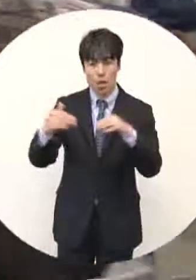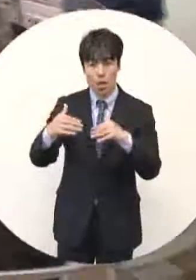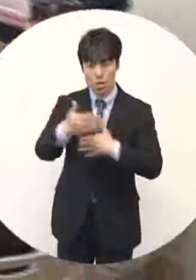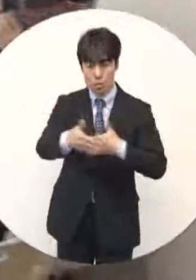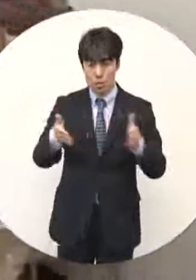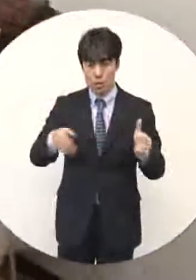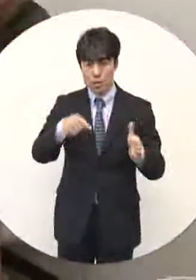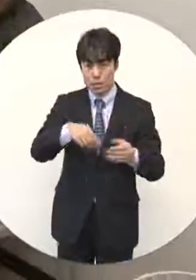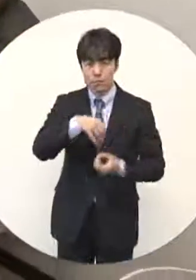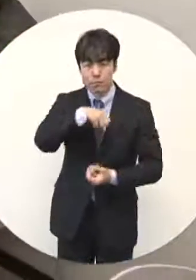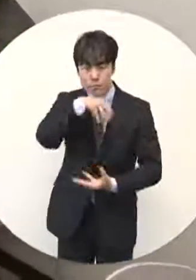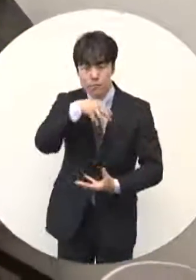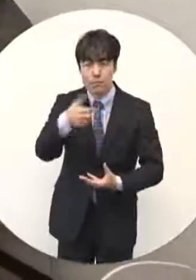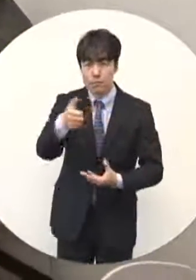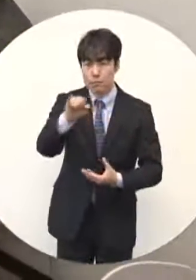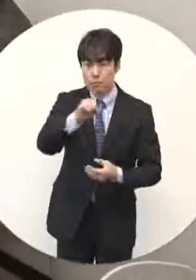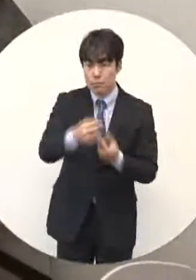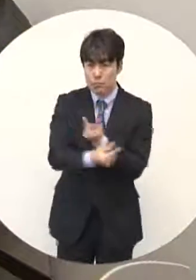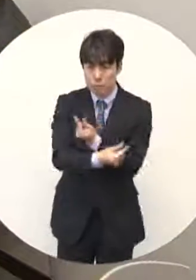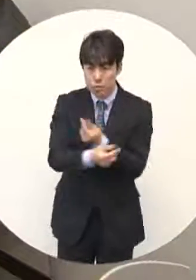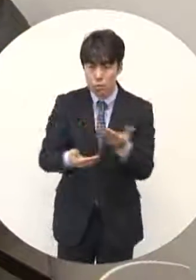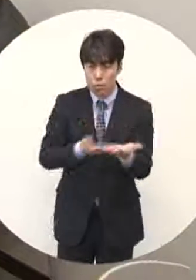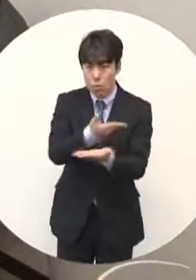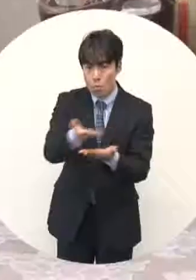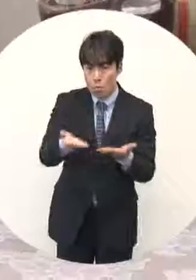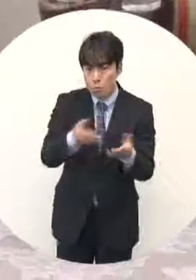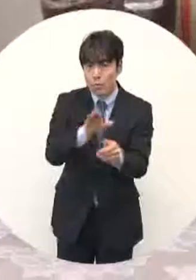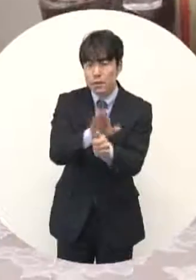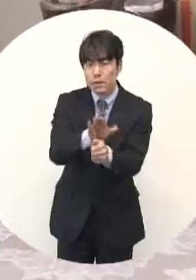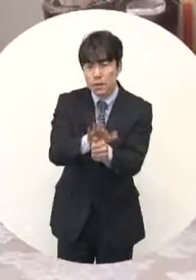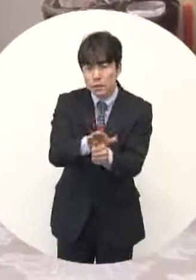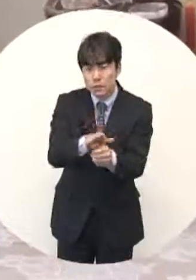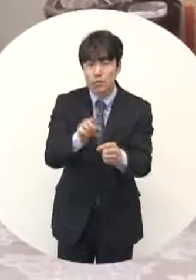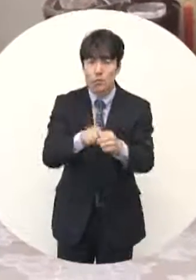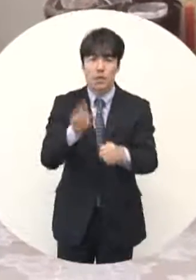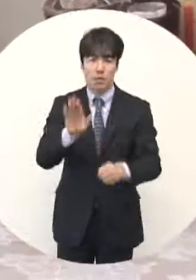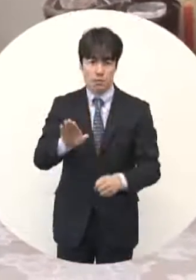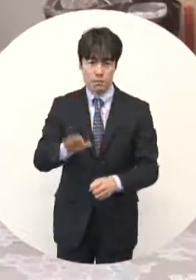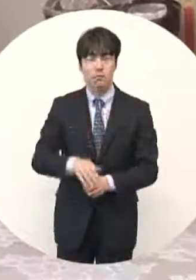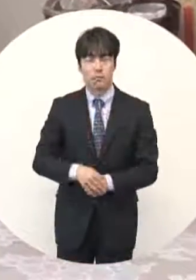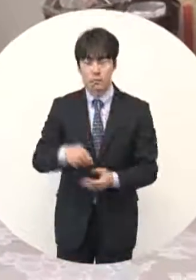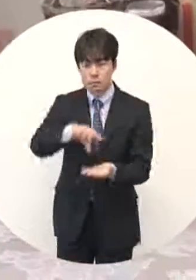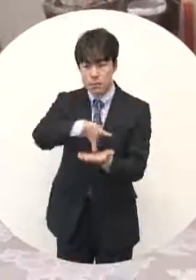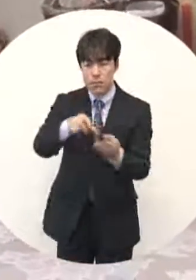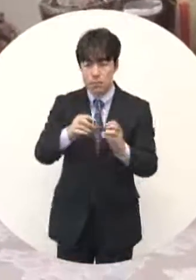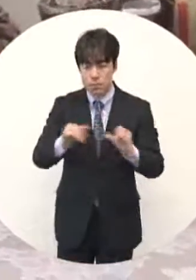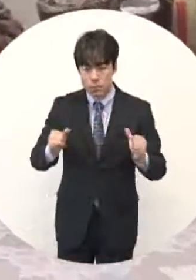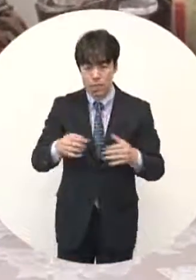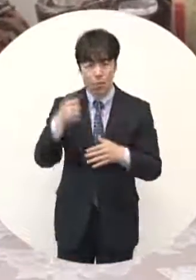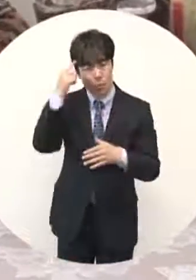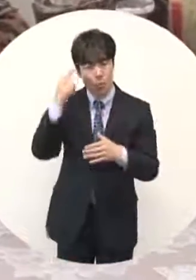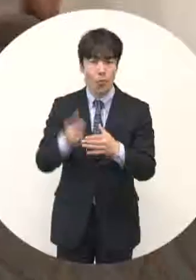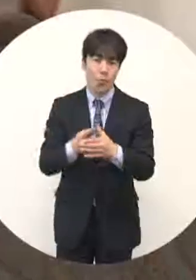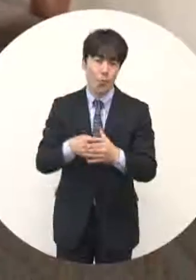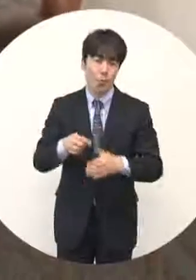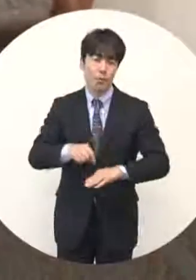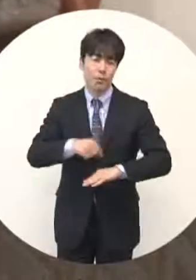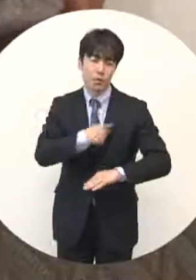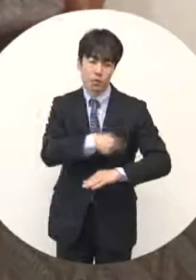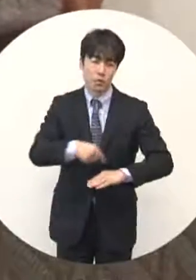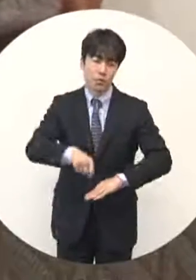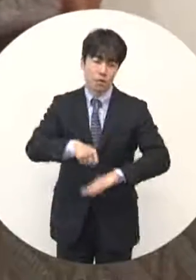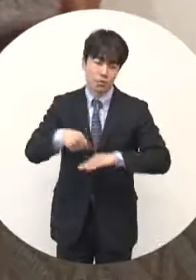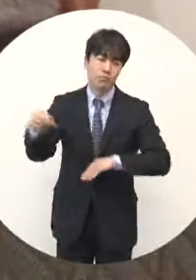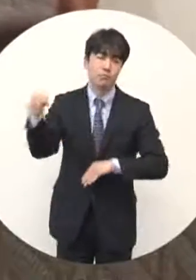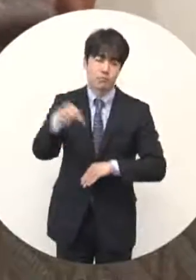齢者同士の交流の支援を行っています。地域の方に気軽に立ち寄っていただき、お茶を飲